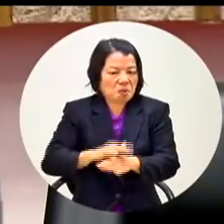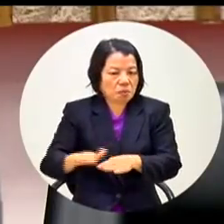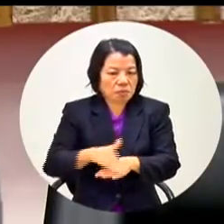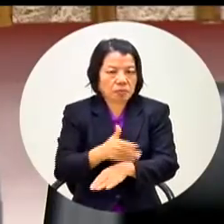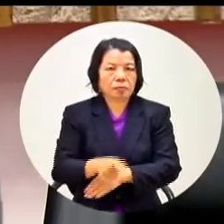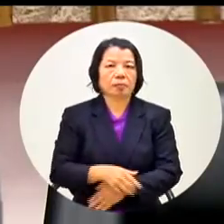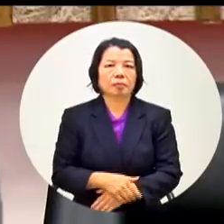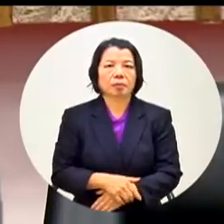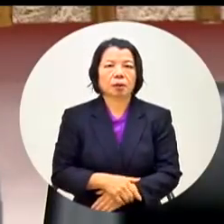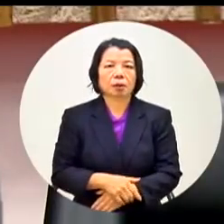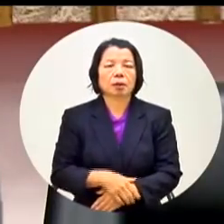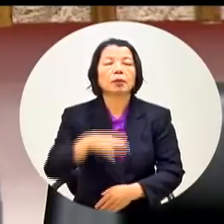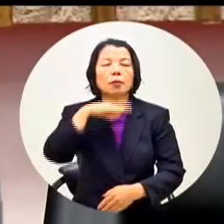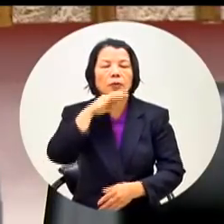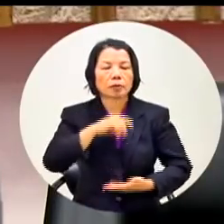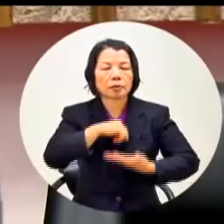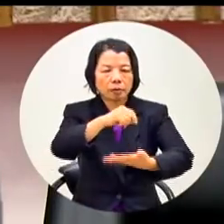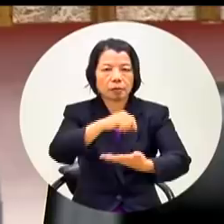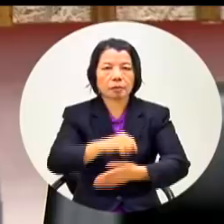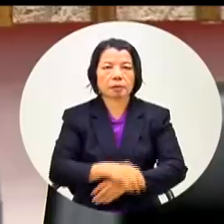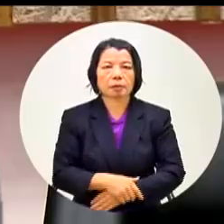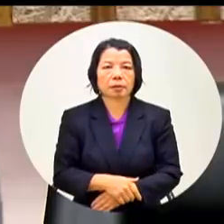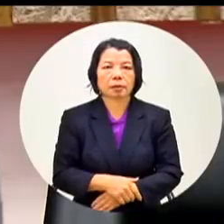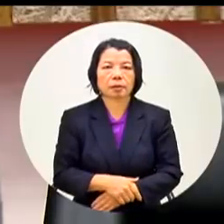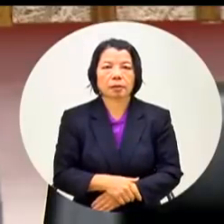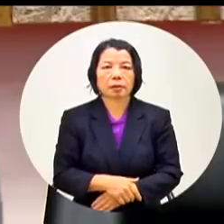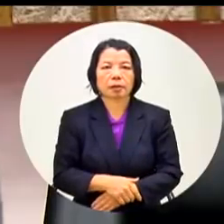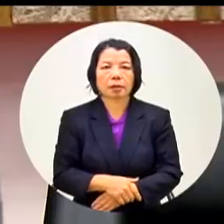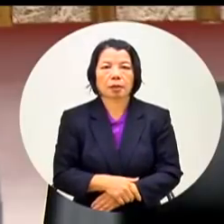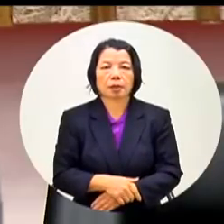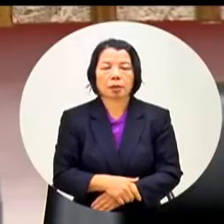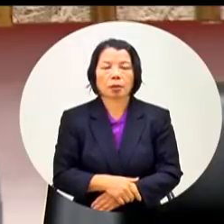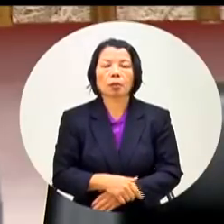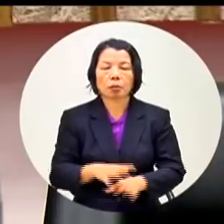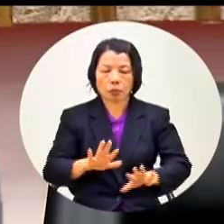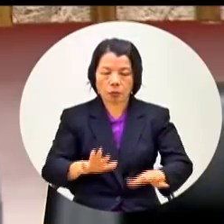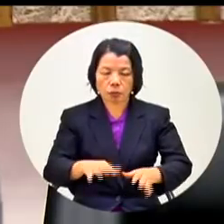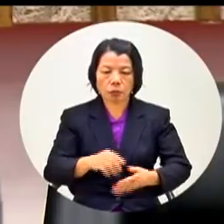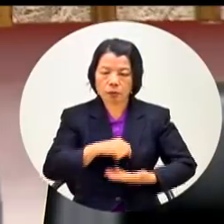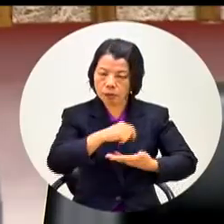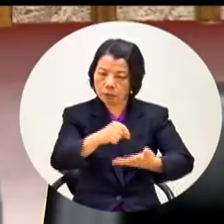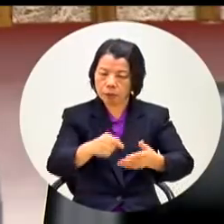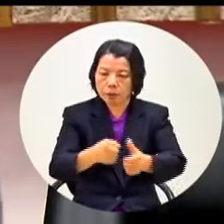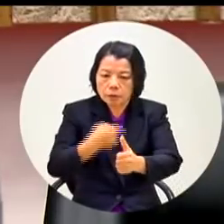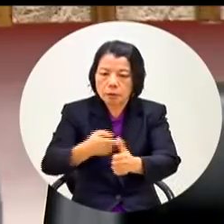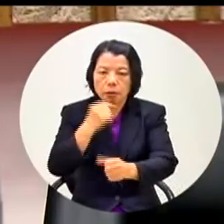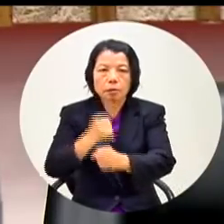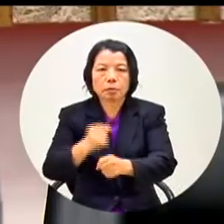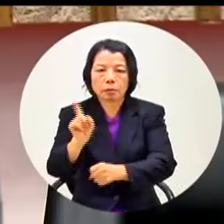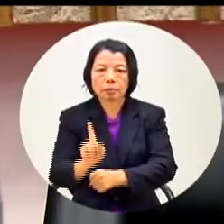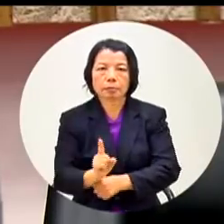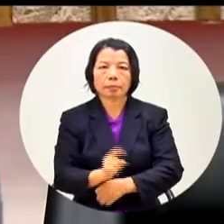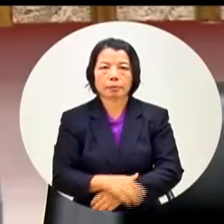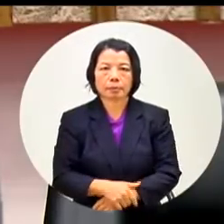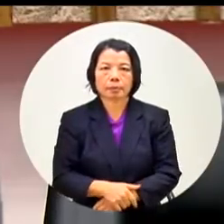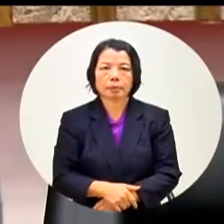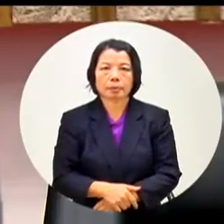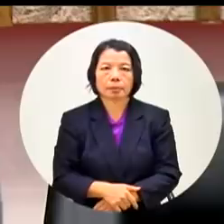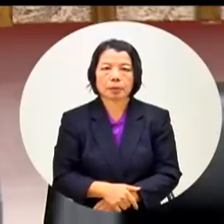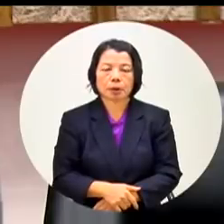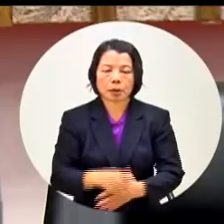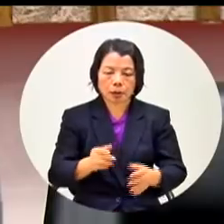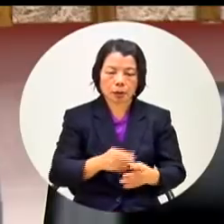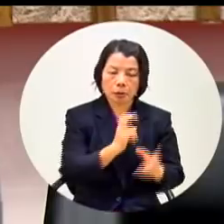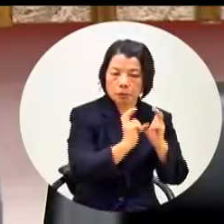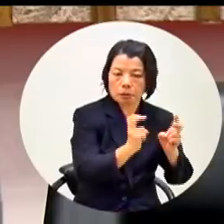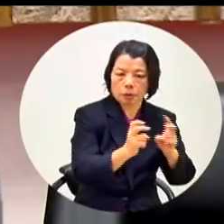事前。好，事前我刚刚讲过了，应该要做好的我们所谓的 这个捷运的一个经济的评估跟配